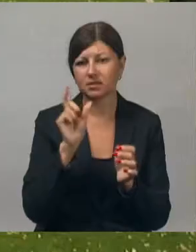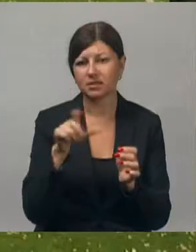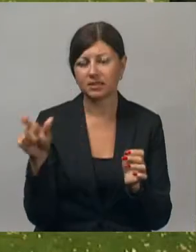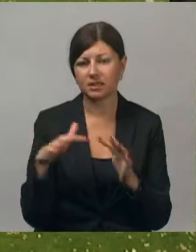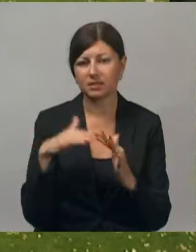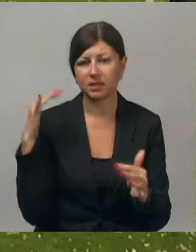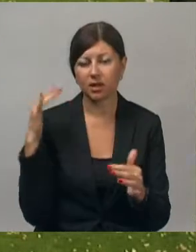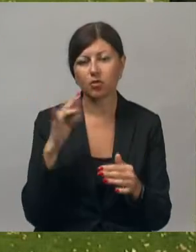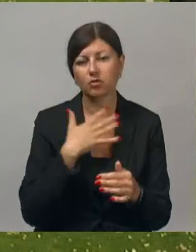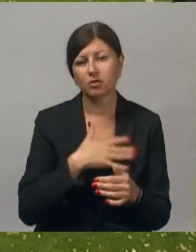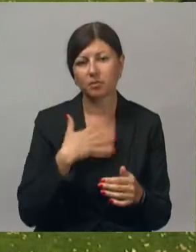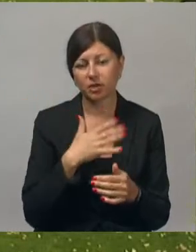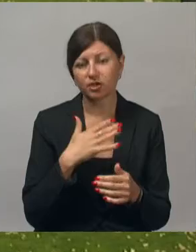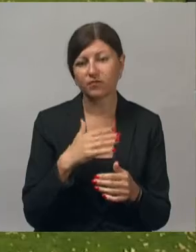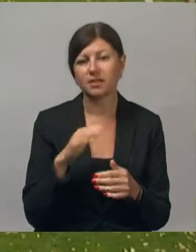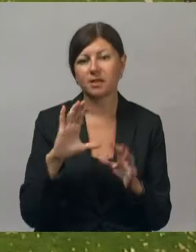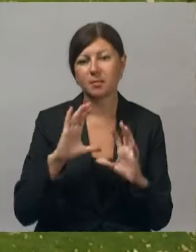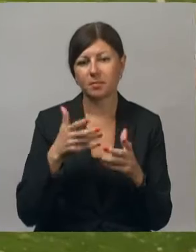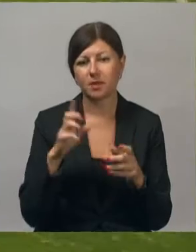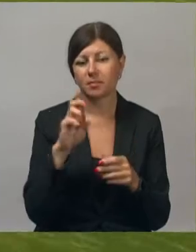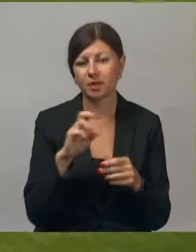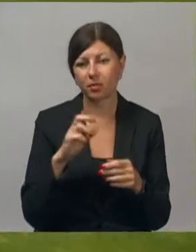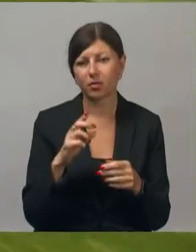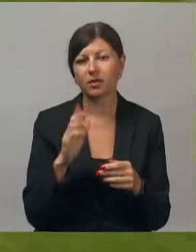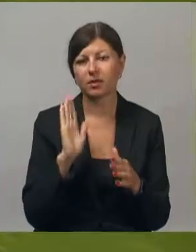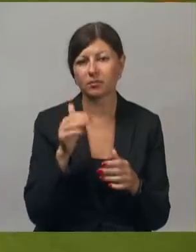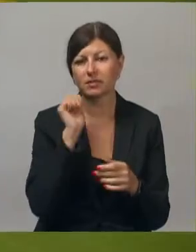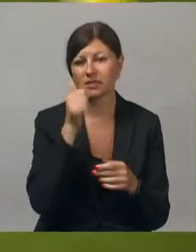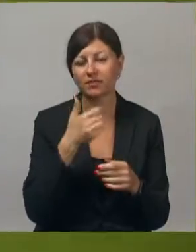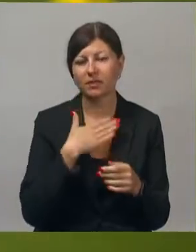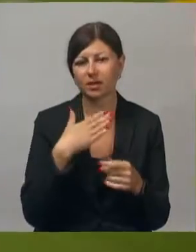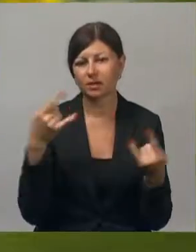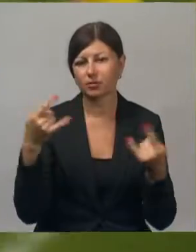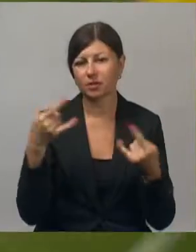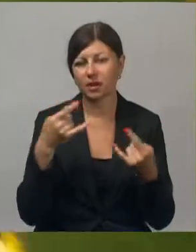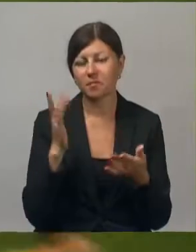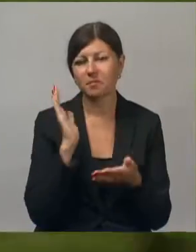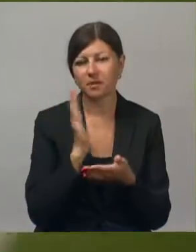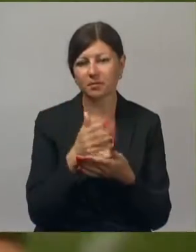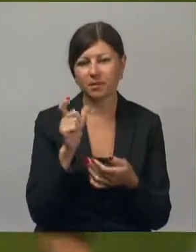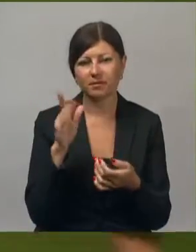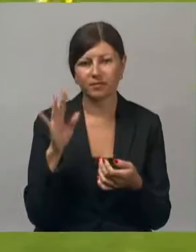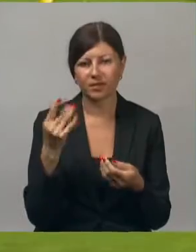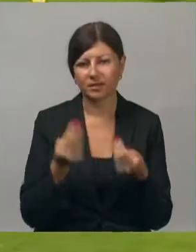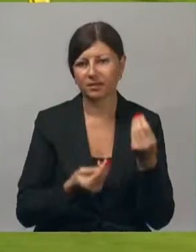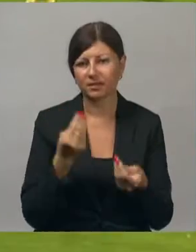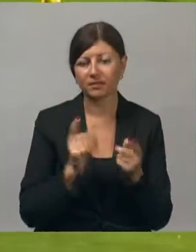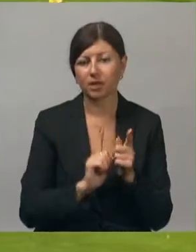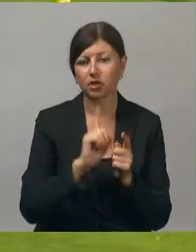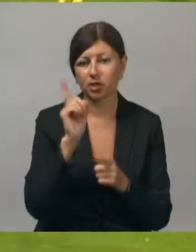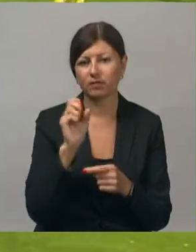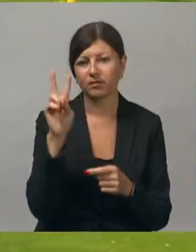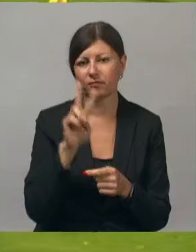не переживайте мир белогорья позаботился о болельщиках завтра на нашем телеканале прямая трансляция игры начало в